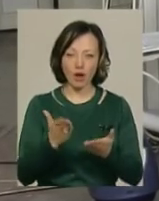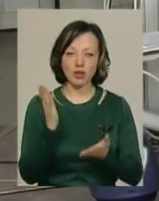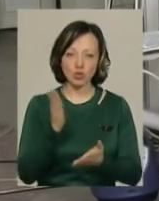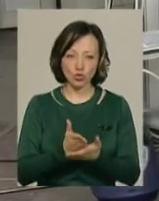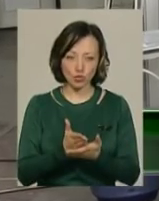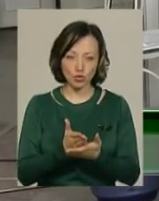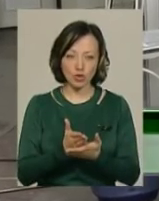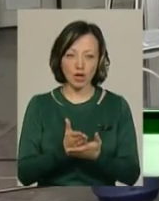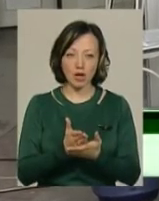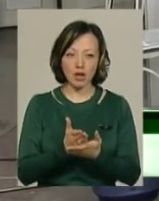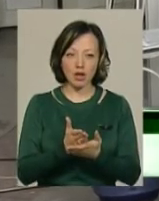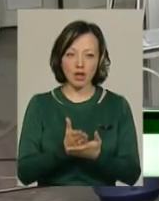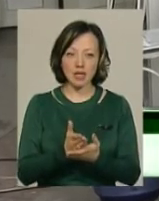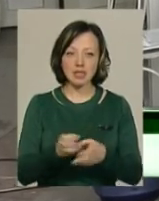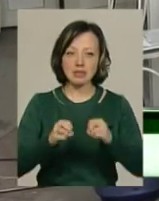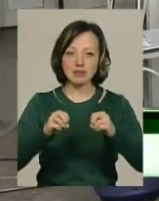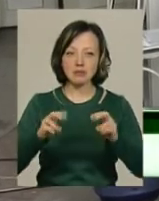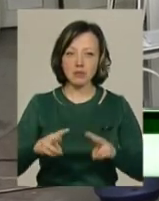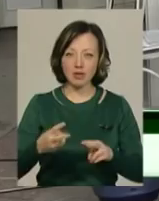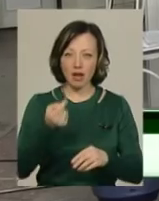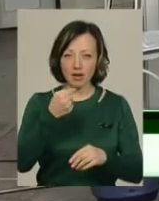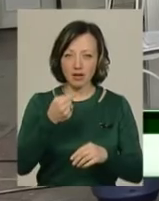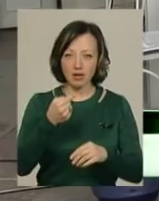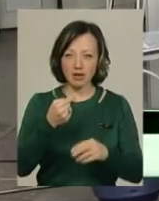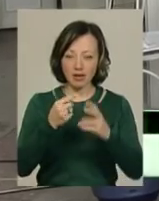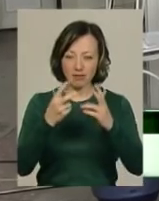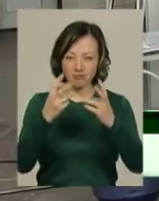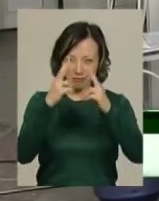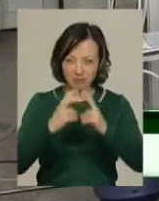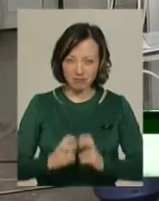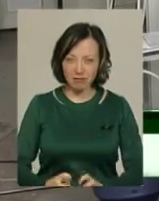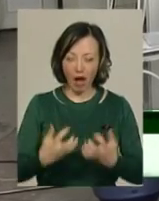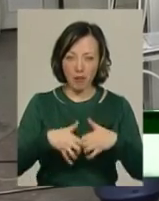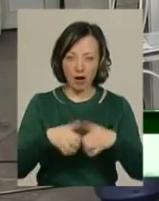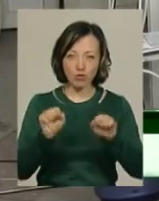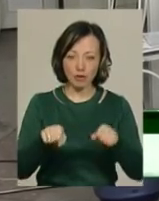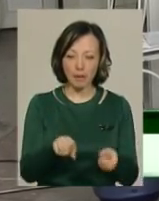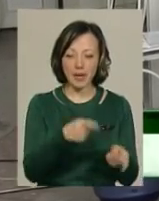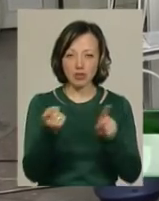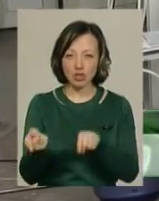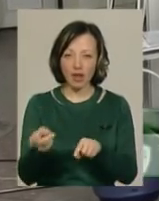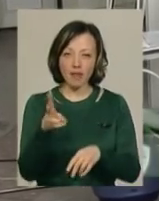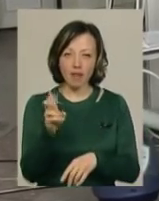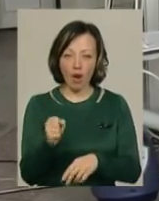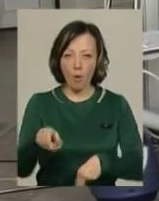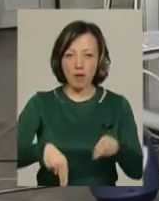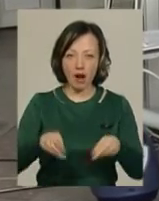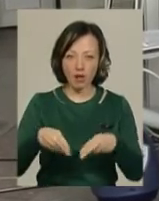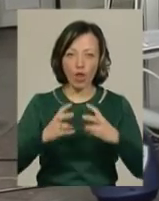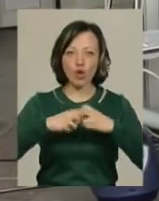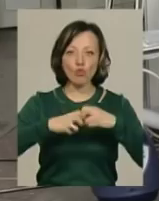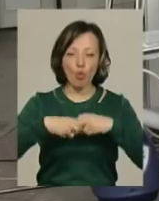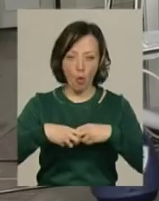нас лапароскопічна стійка була б дооснащена артроскопом, то, можливо, ми перейшли б уже на операції